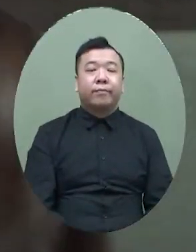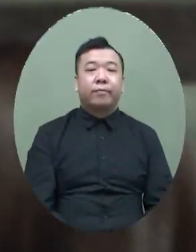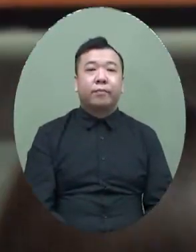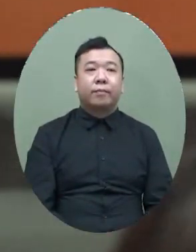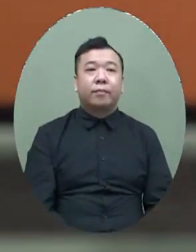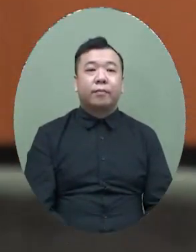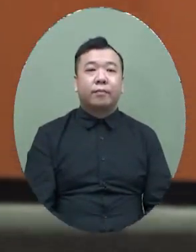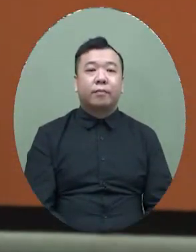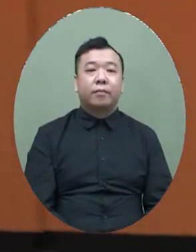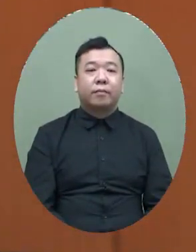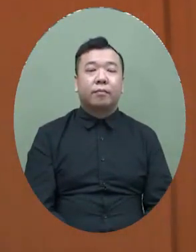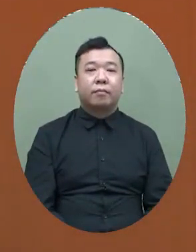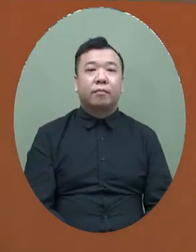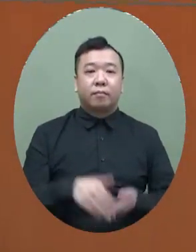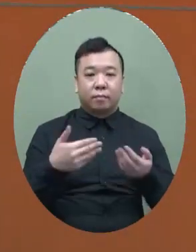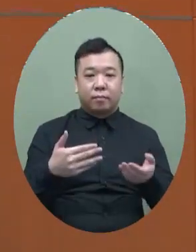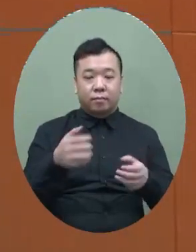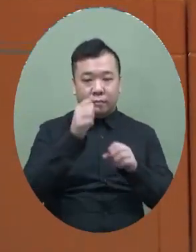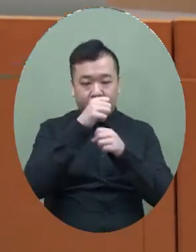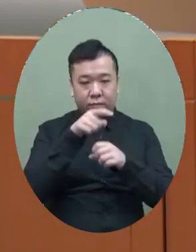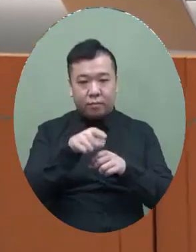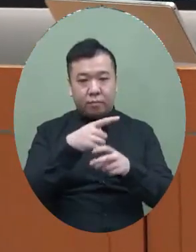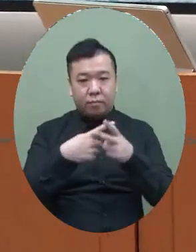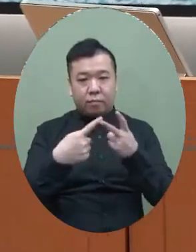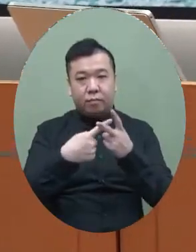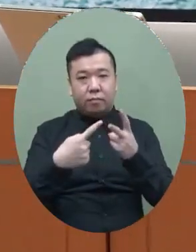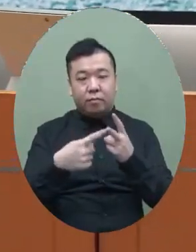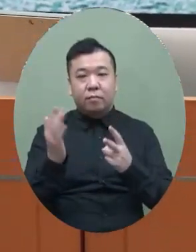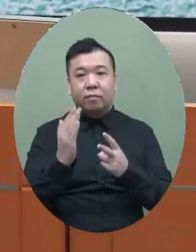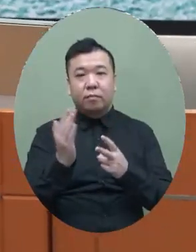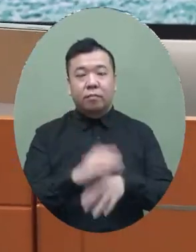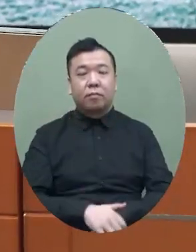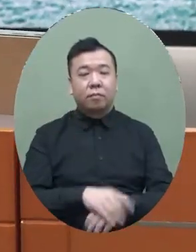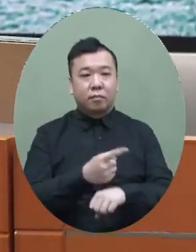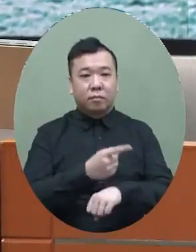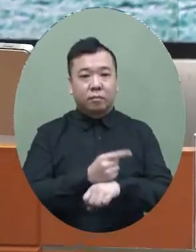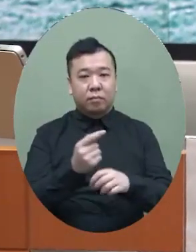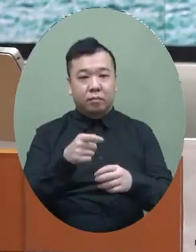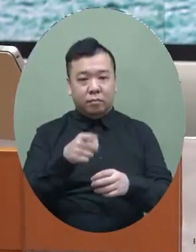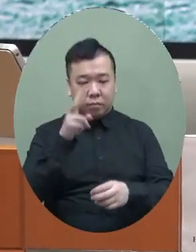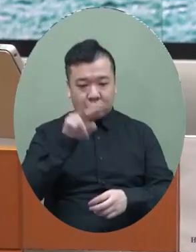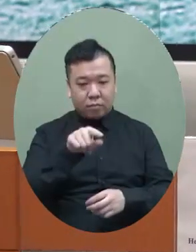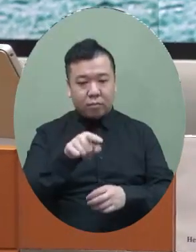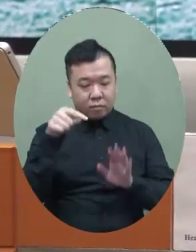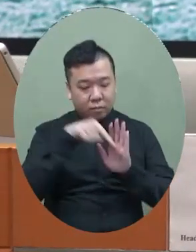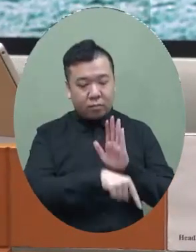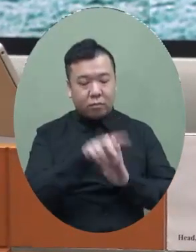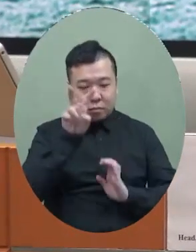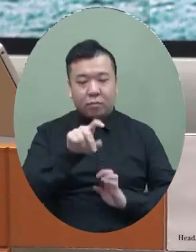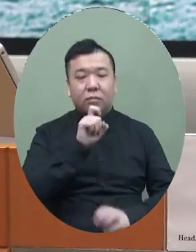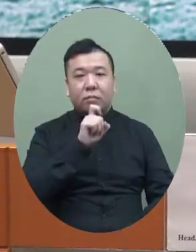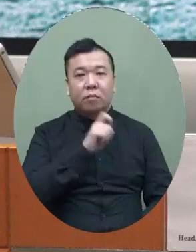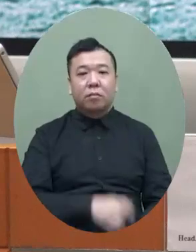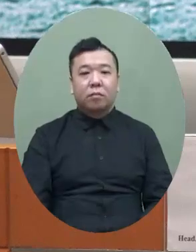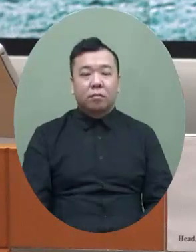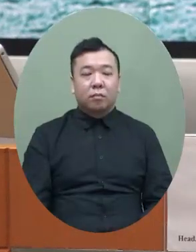就今日有初步確診就20多宗啦，暫時就數字嚟講就係有緩和嘅跡象